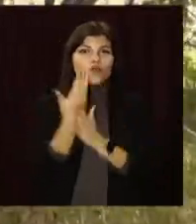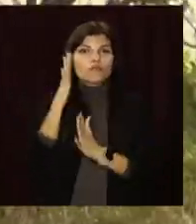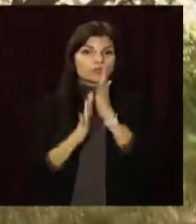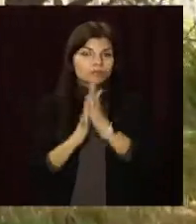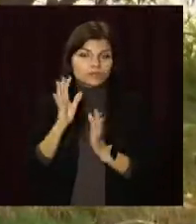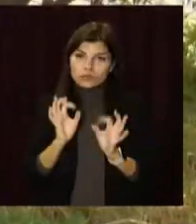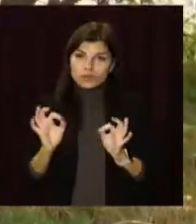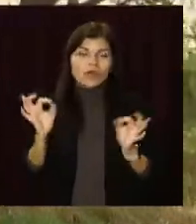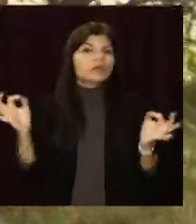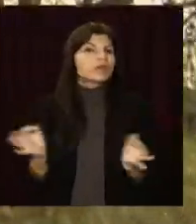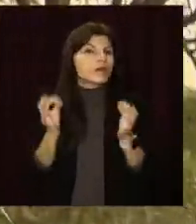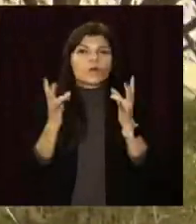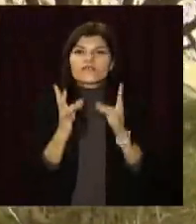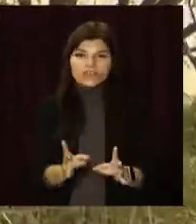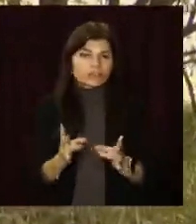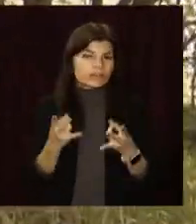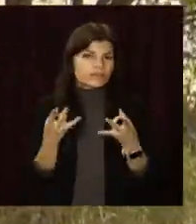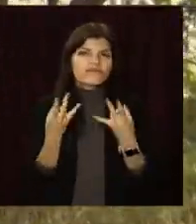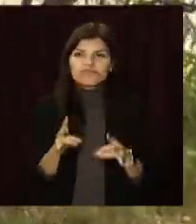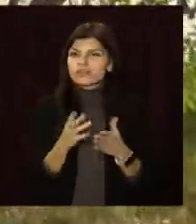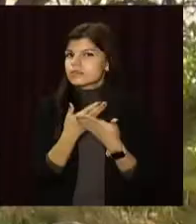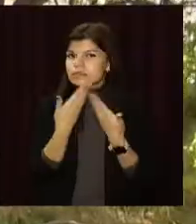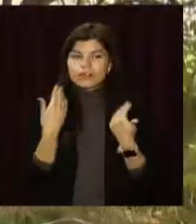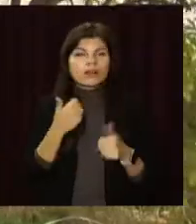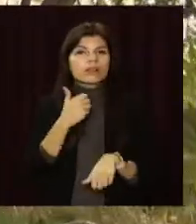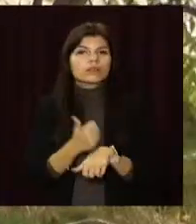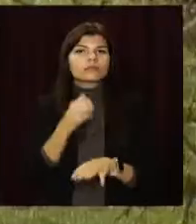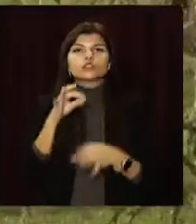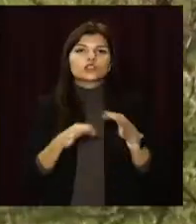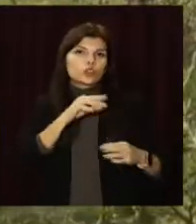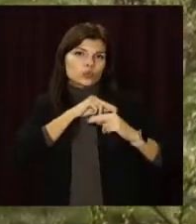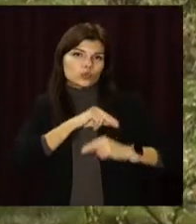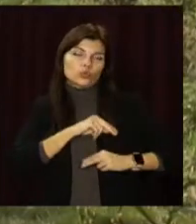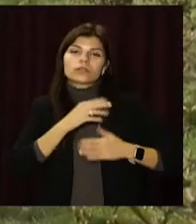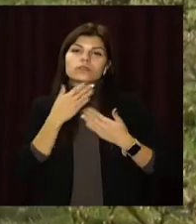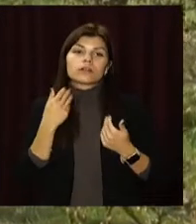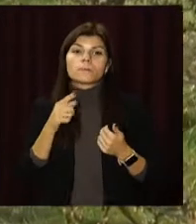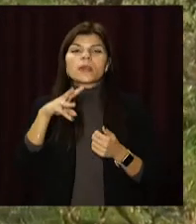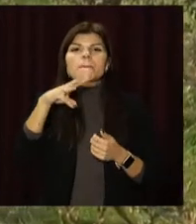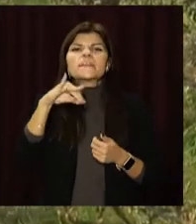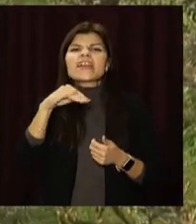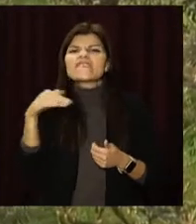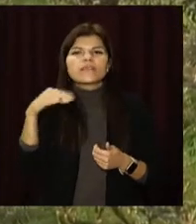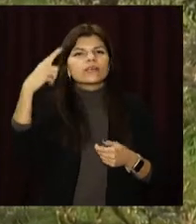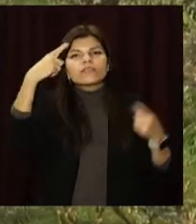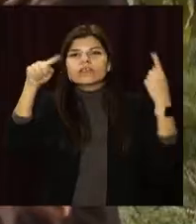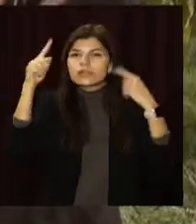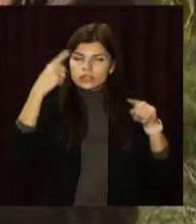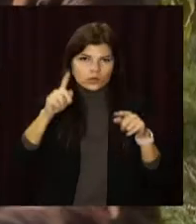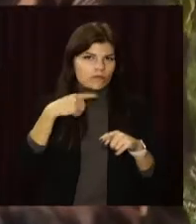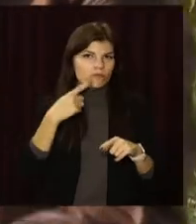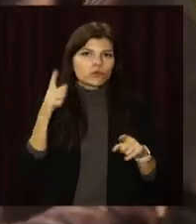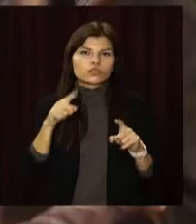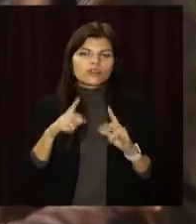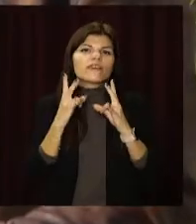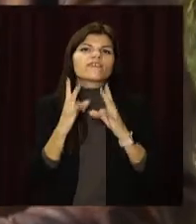рослини. Ніякої шкоди цим рослинам і ніякого, головне, зайвого труда. Міфом про те, що листя шкодить рослинам та ґрунту,